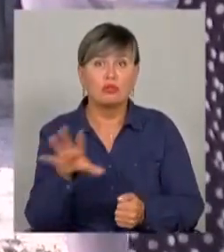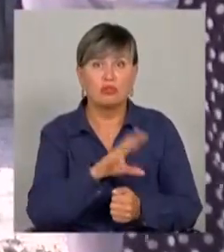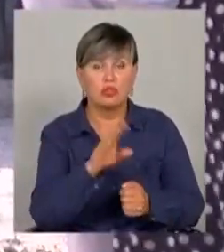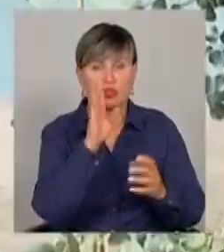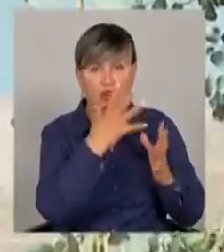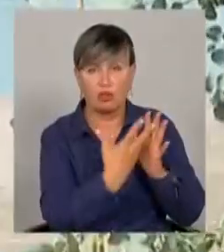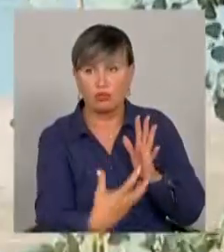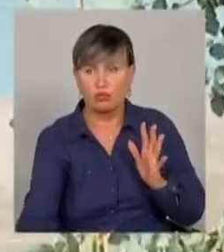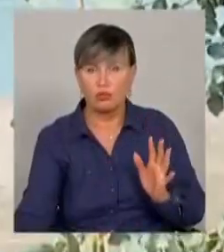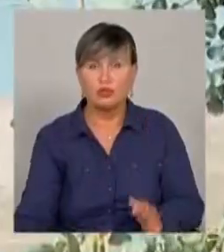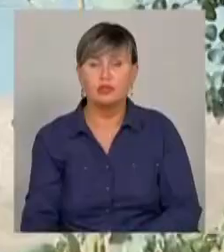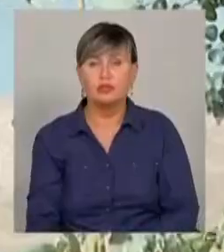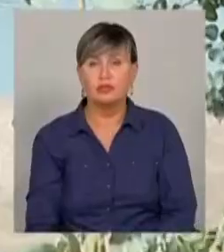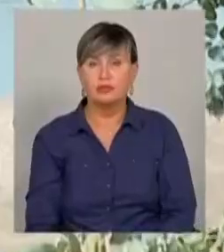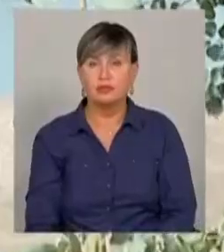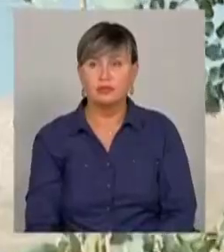реку.